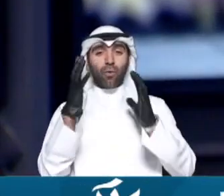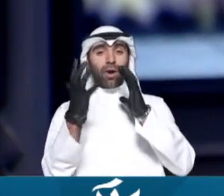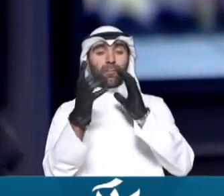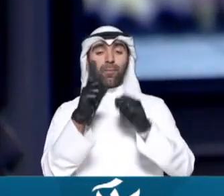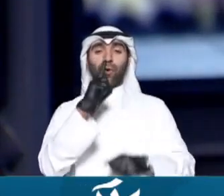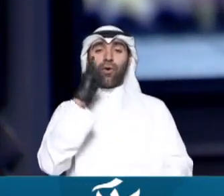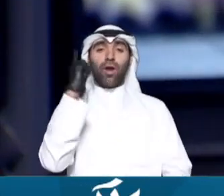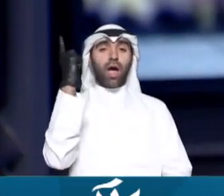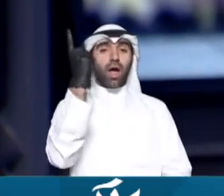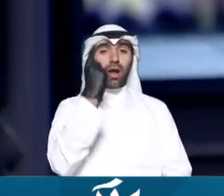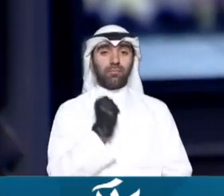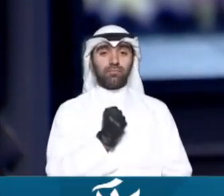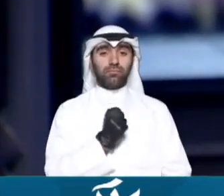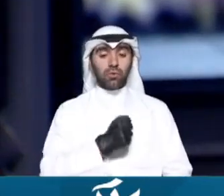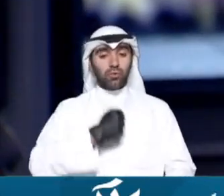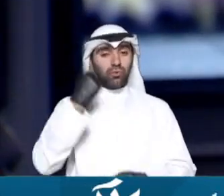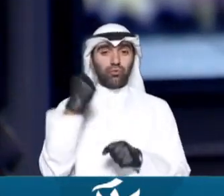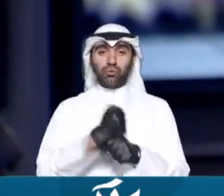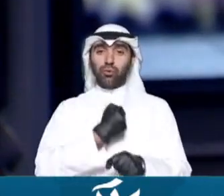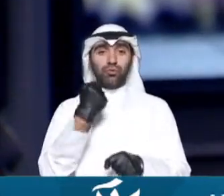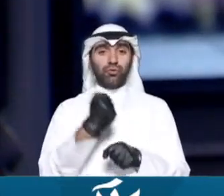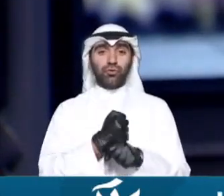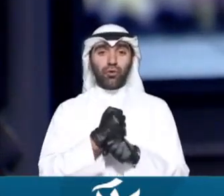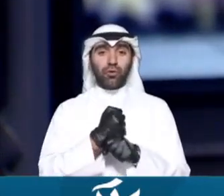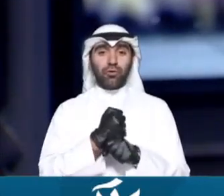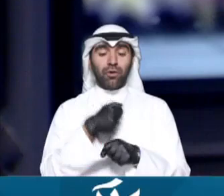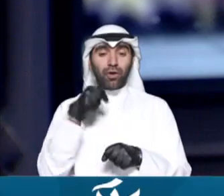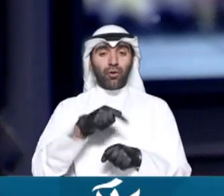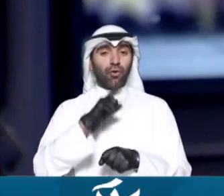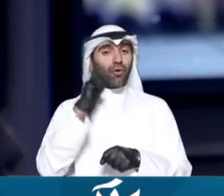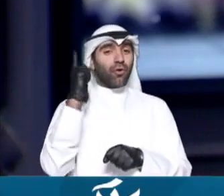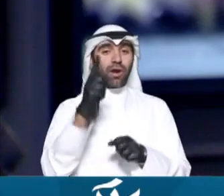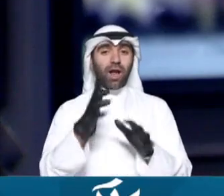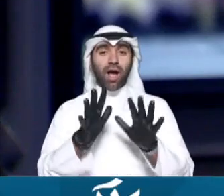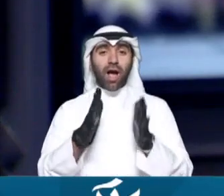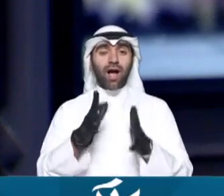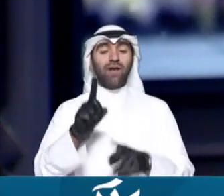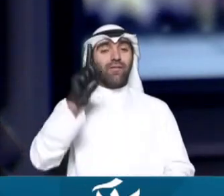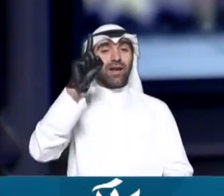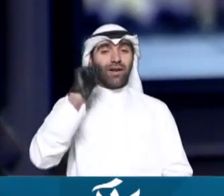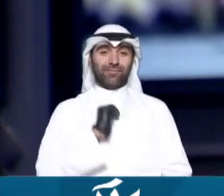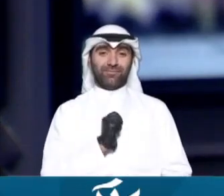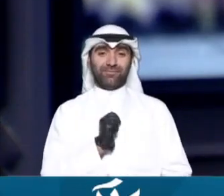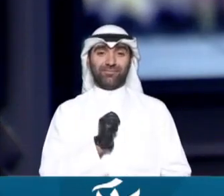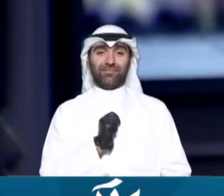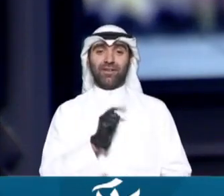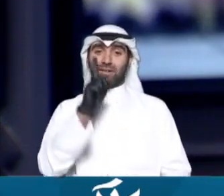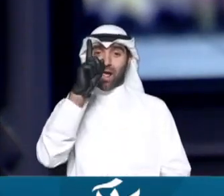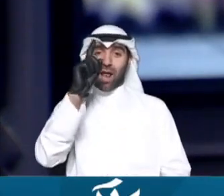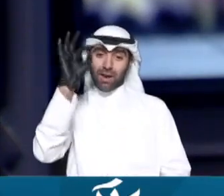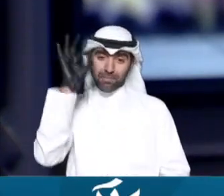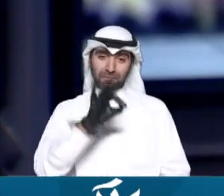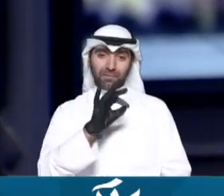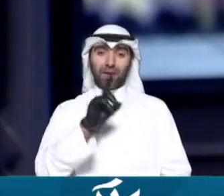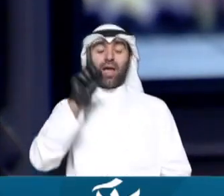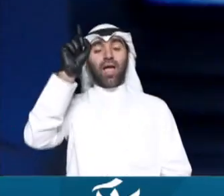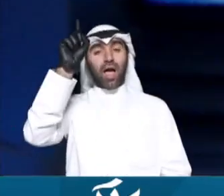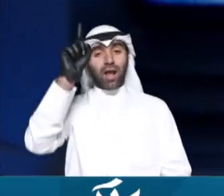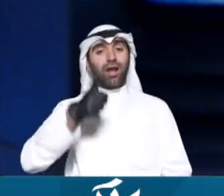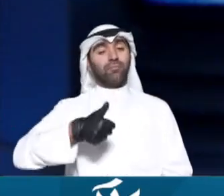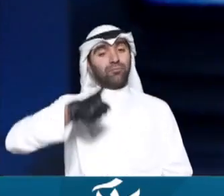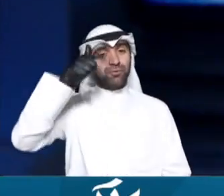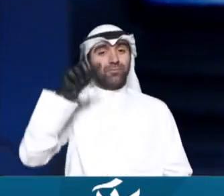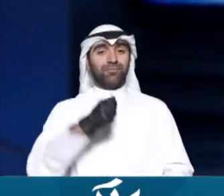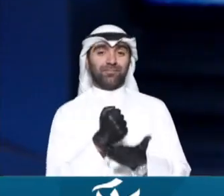تنفست. الله. نعم. وهو سبحانه اللي نزله واللي طلعه. نعم. واللي رفعه. بإذن الله تعالى. اليوم طال